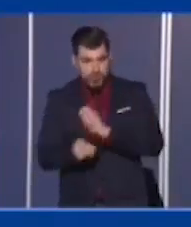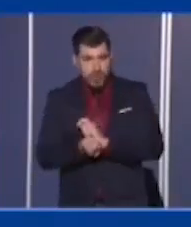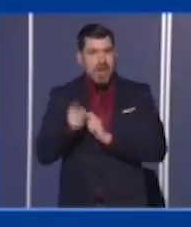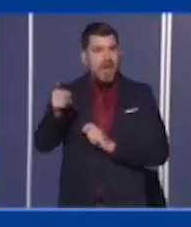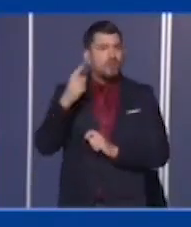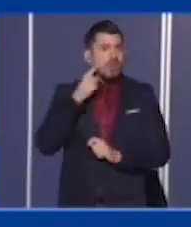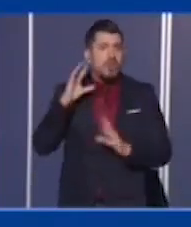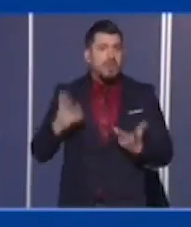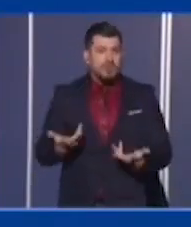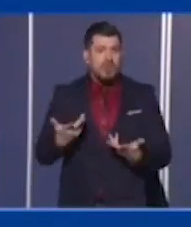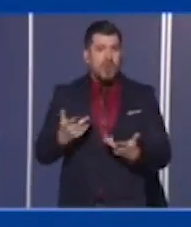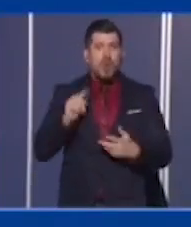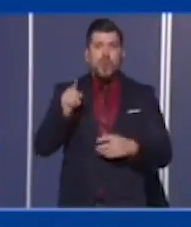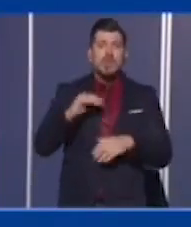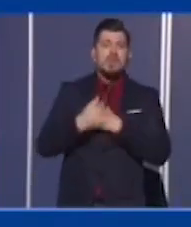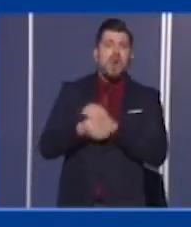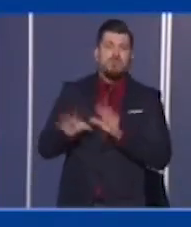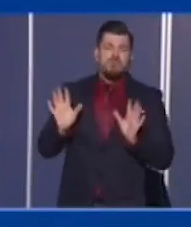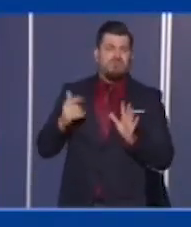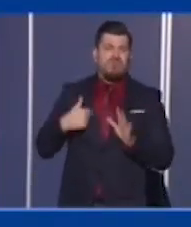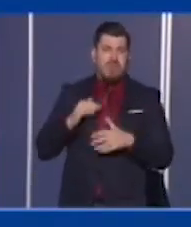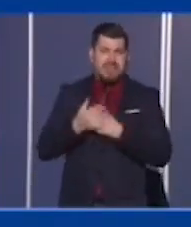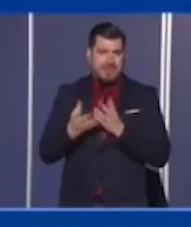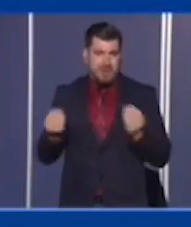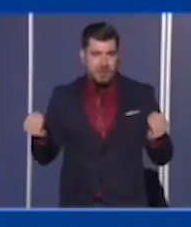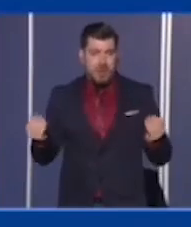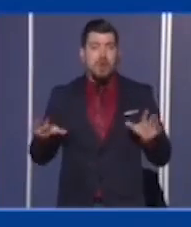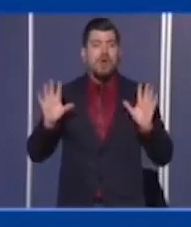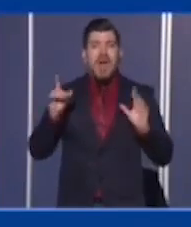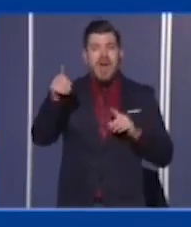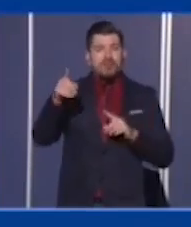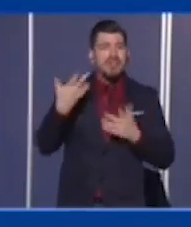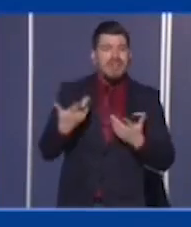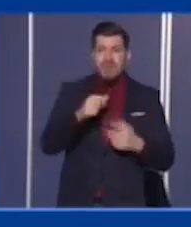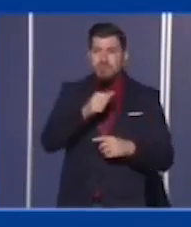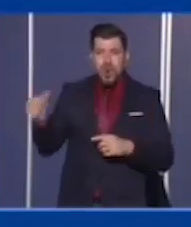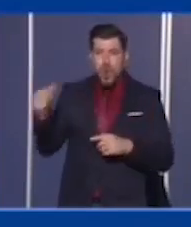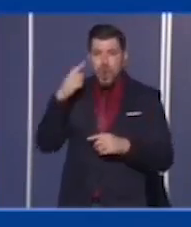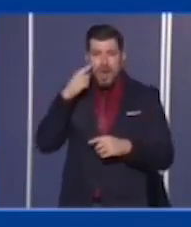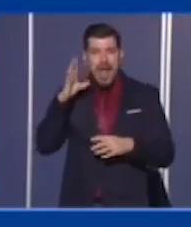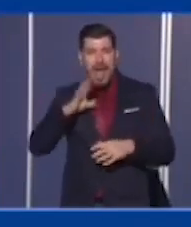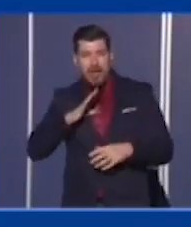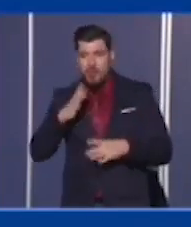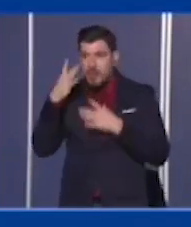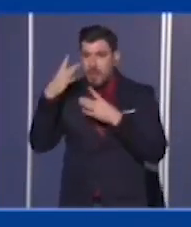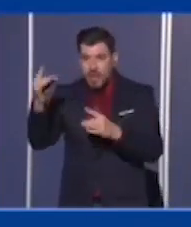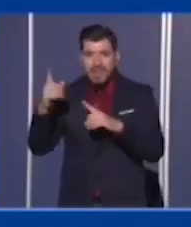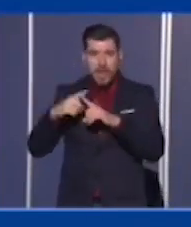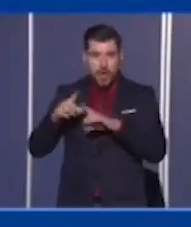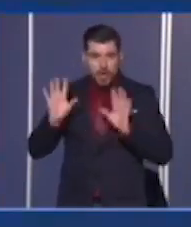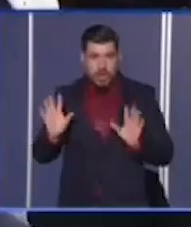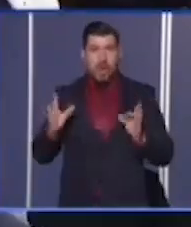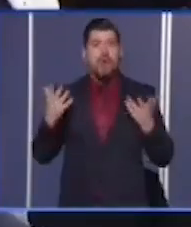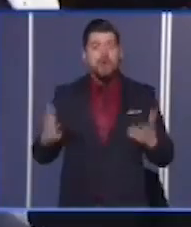ουδέτερη τεχνική κατεύθυνση. Δεν είναι τεχνοκρατική προσέγγιση, αλλά συνειδητή επιλογή,